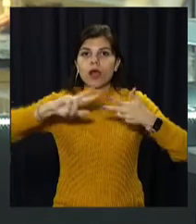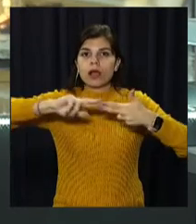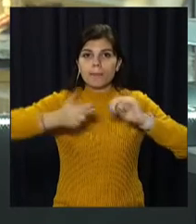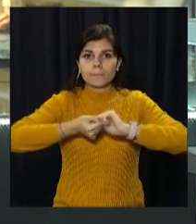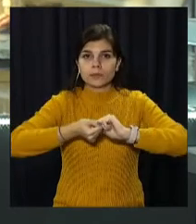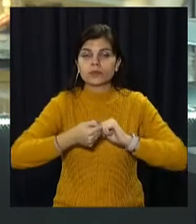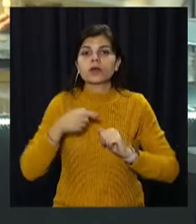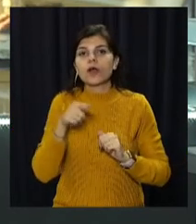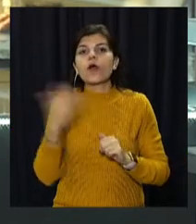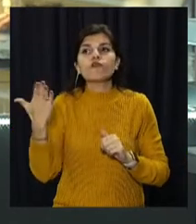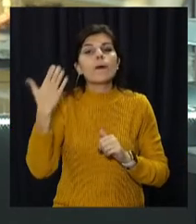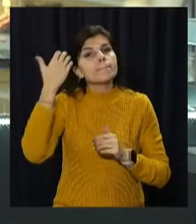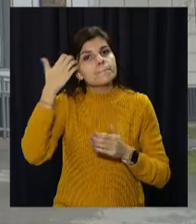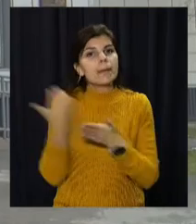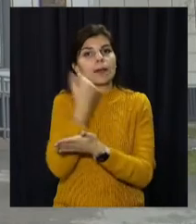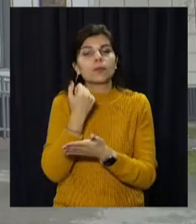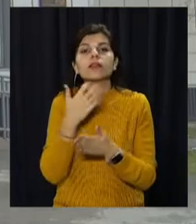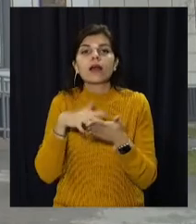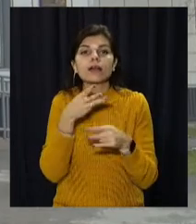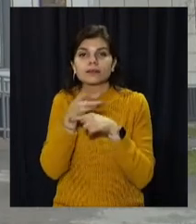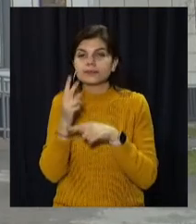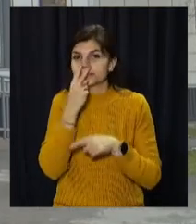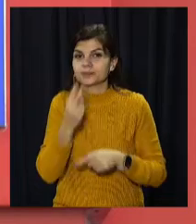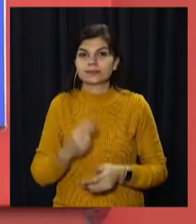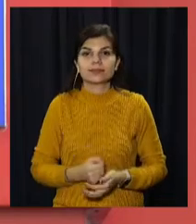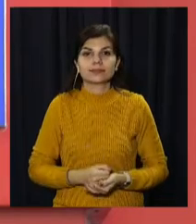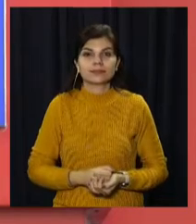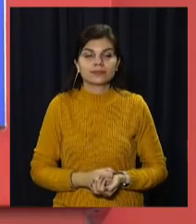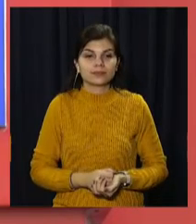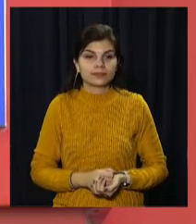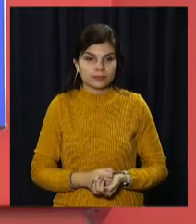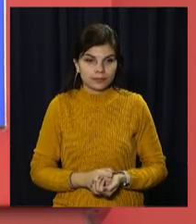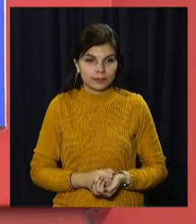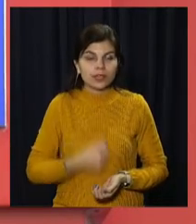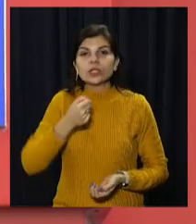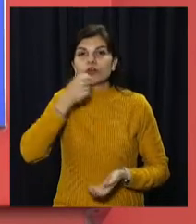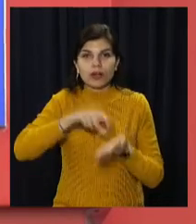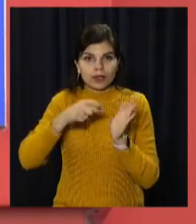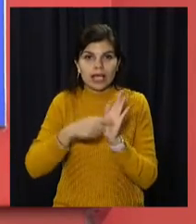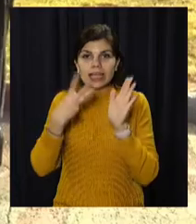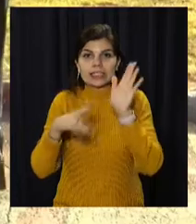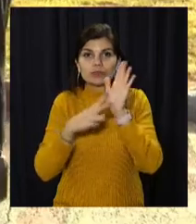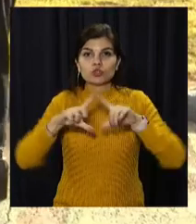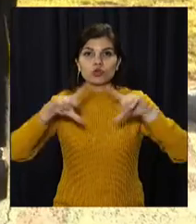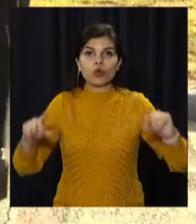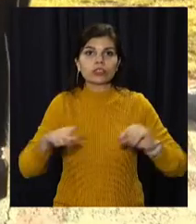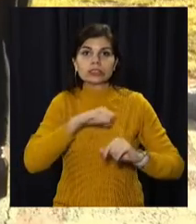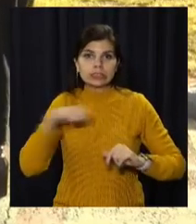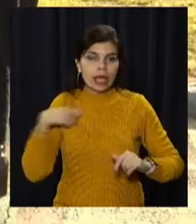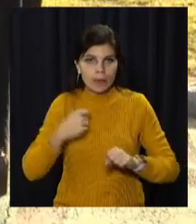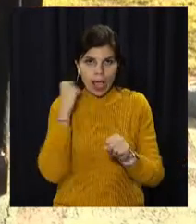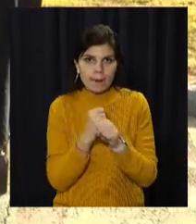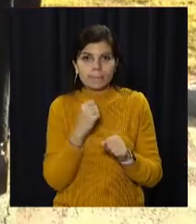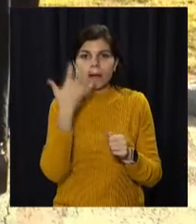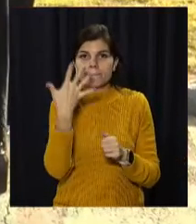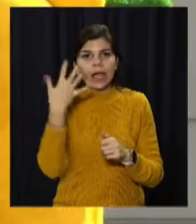її переможців – далі у сюжеті. Старшокласники 37-ї школи самотужки підготували 5 проєктів для бюджету участі.